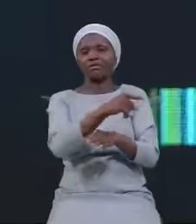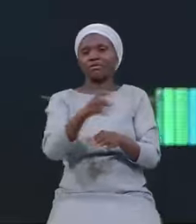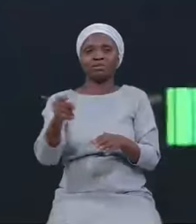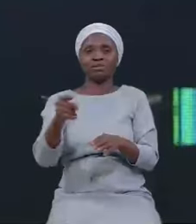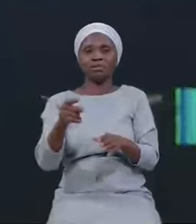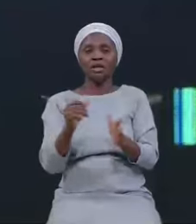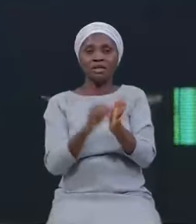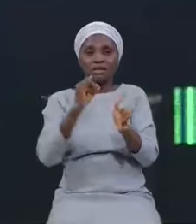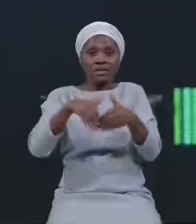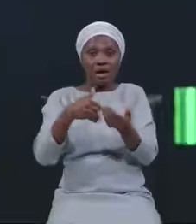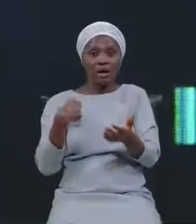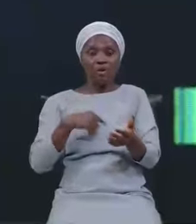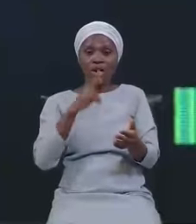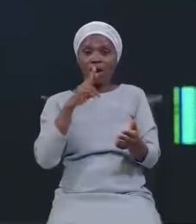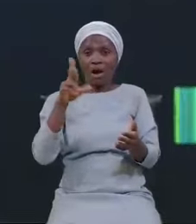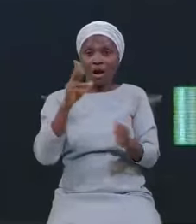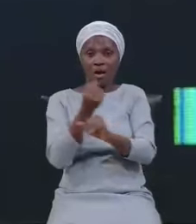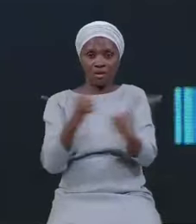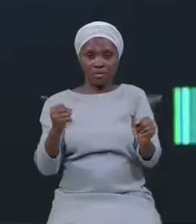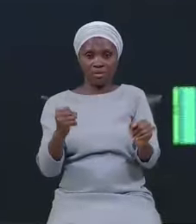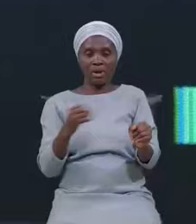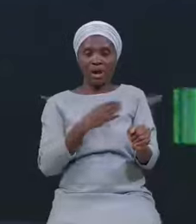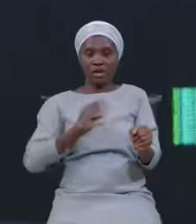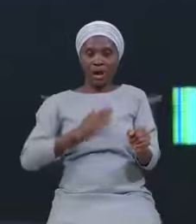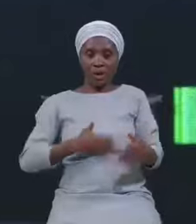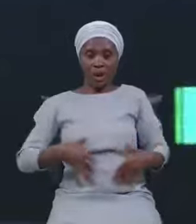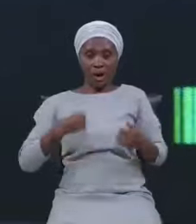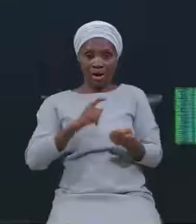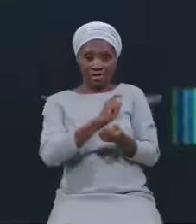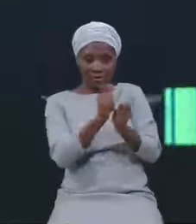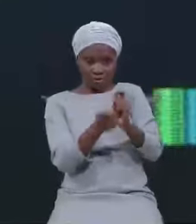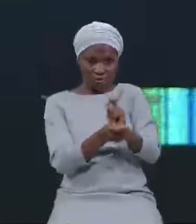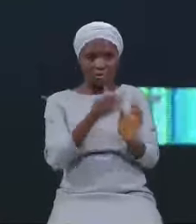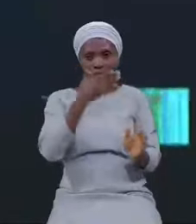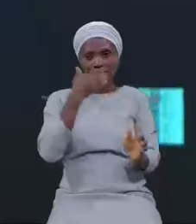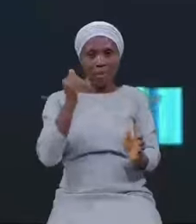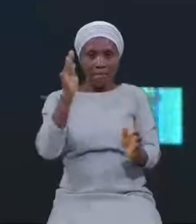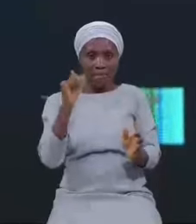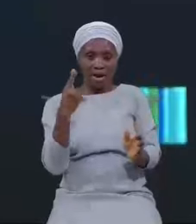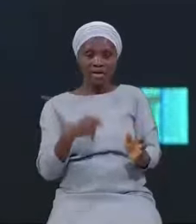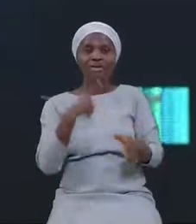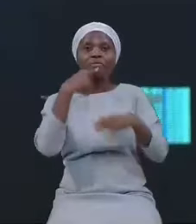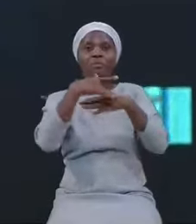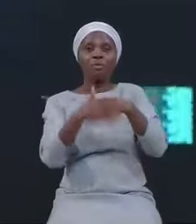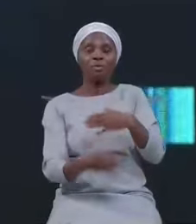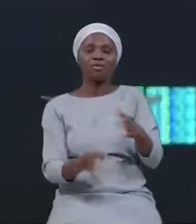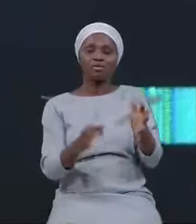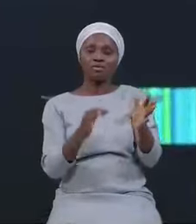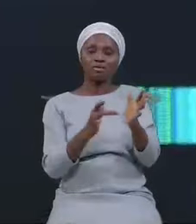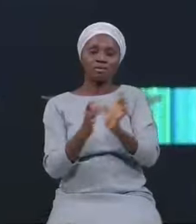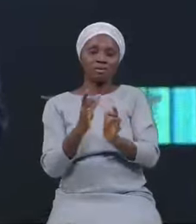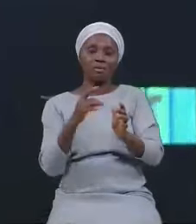le sang précieux de Christ, comme d'un agneau sans défaut et sans